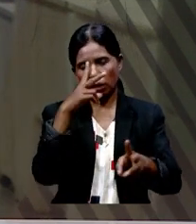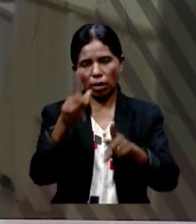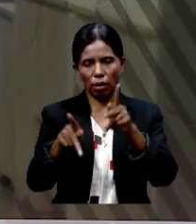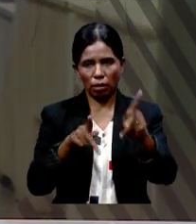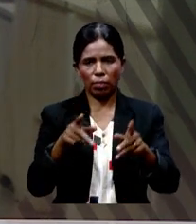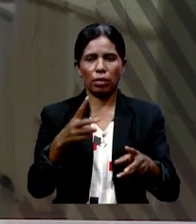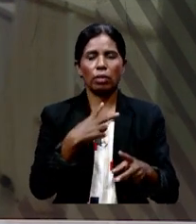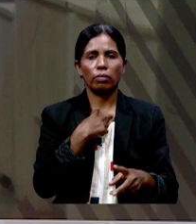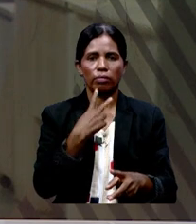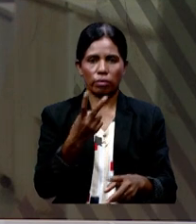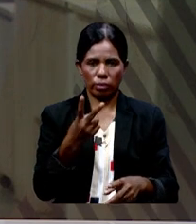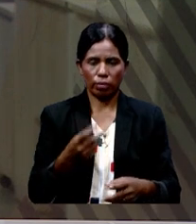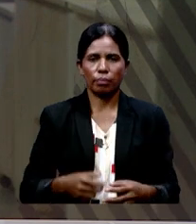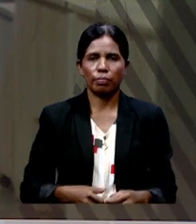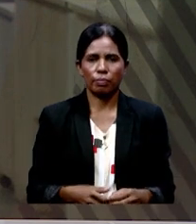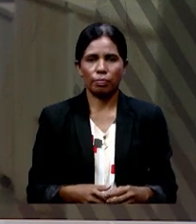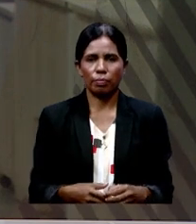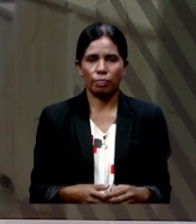povu nilien.